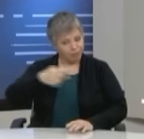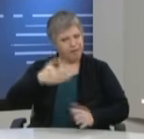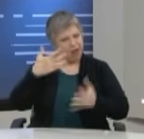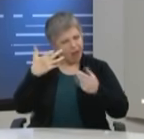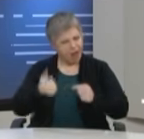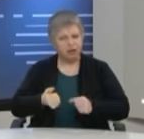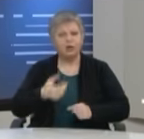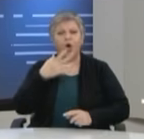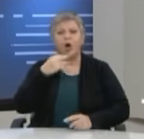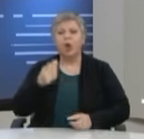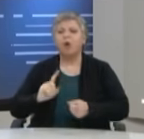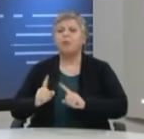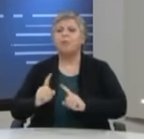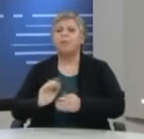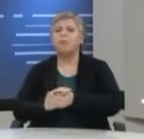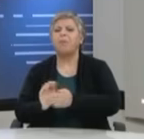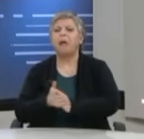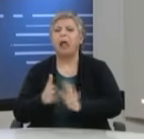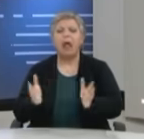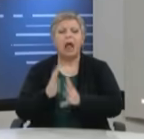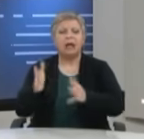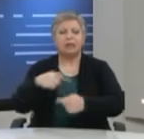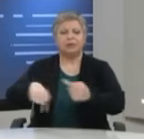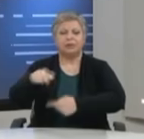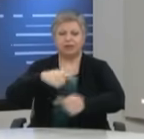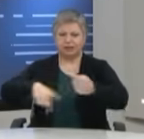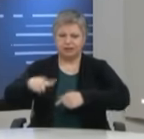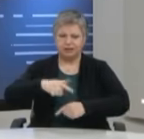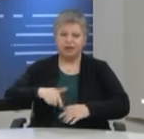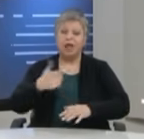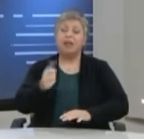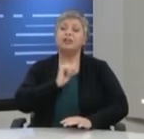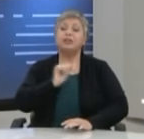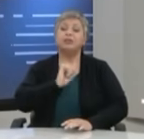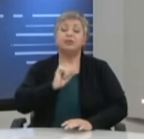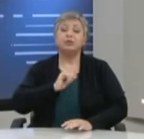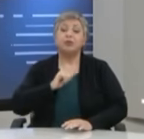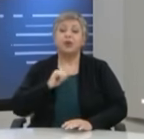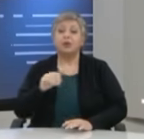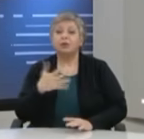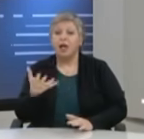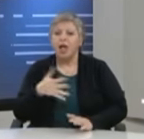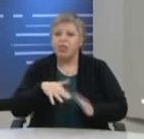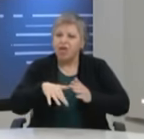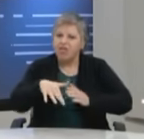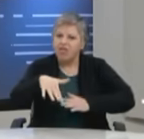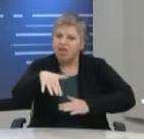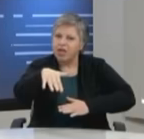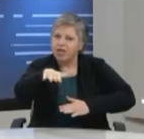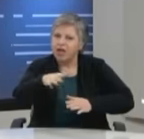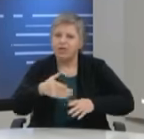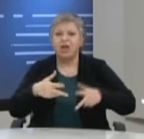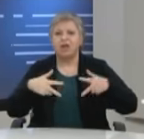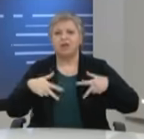συναλλαγή. Και φοβάστε ότι οι συνεννοήσεις που έχουν κάνει δεν θα κρατήσουν. Δεν θα κρατήσουν και τη Βόρεια το Πανελλήνιο. Για